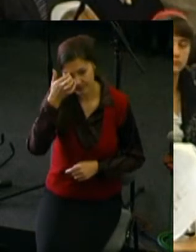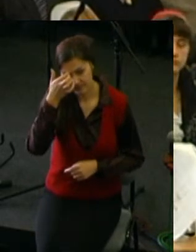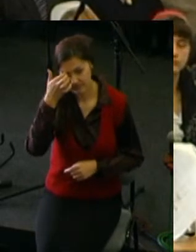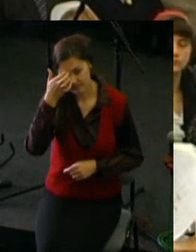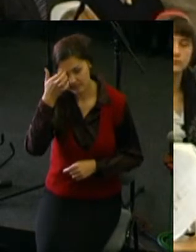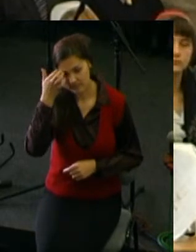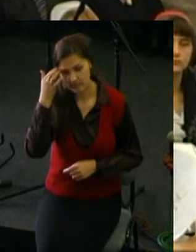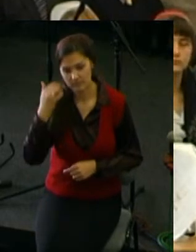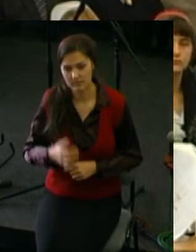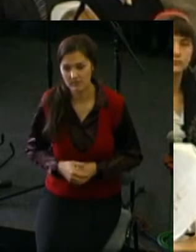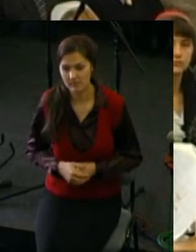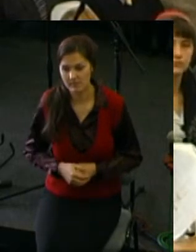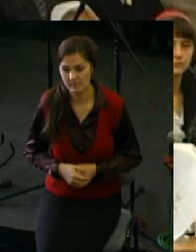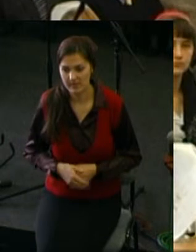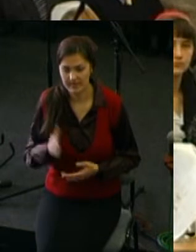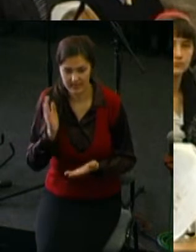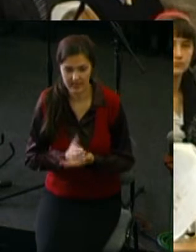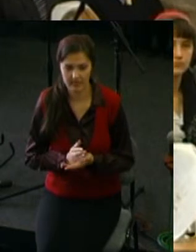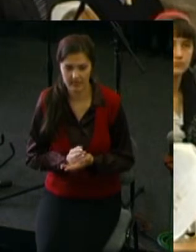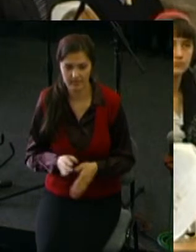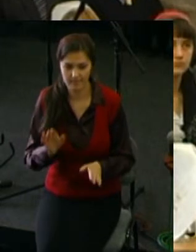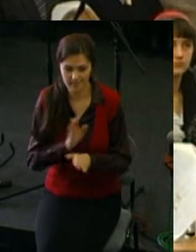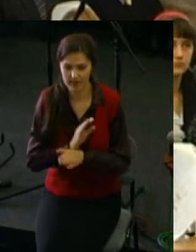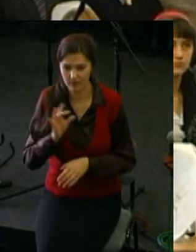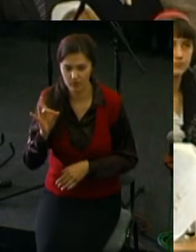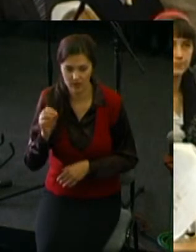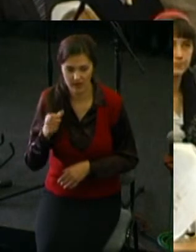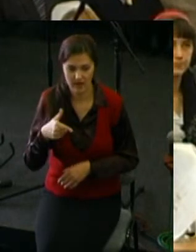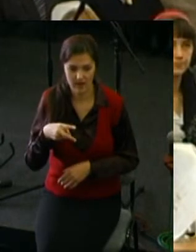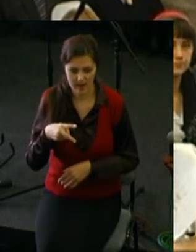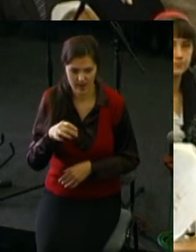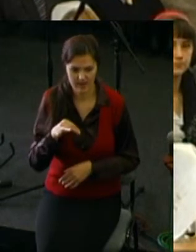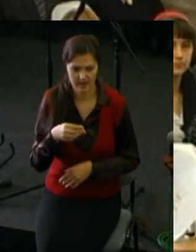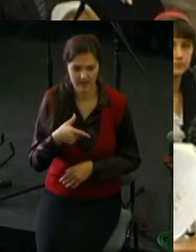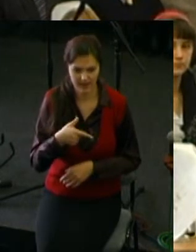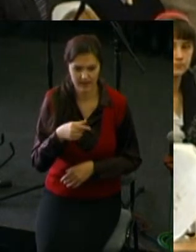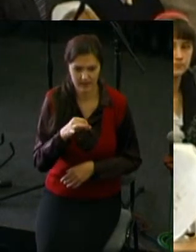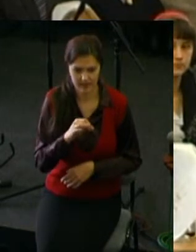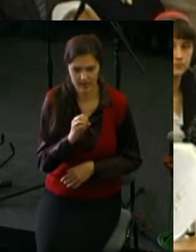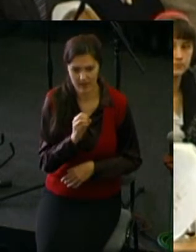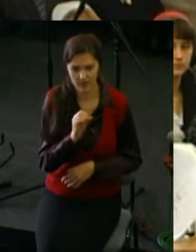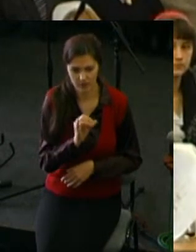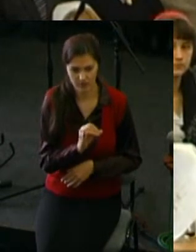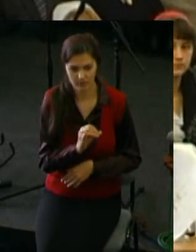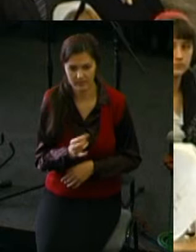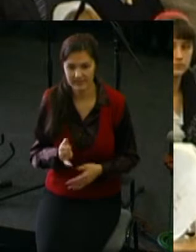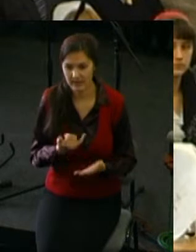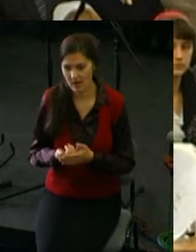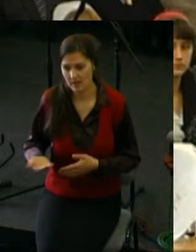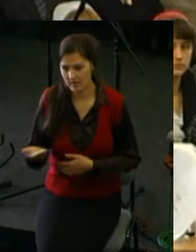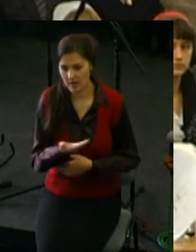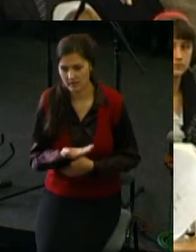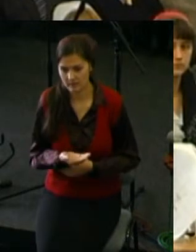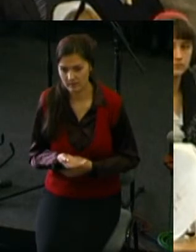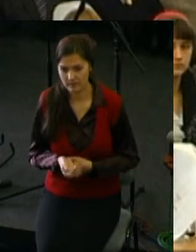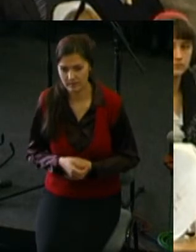християнство є мертвою релігією для нас Я хотів би звернути увагу через боже